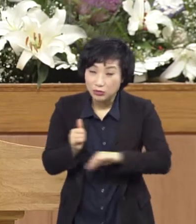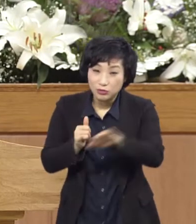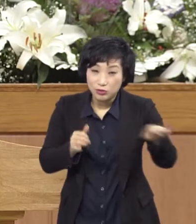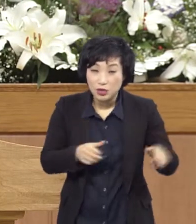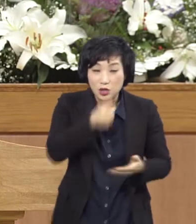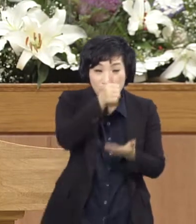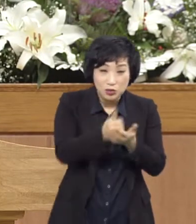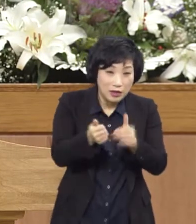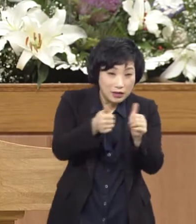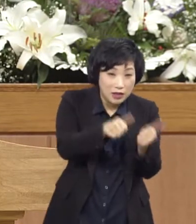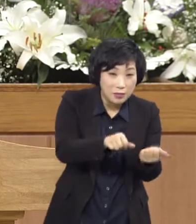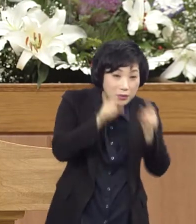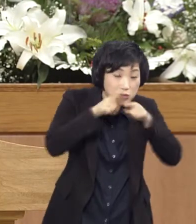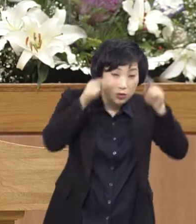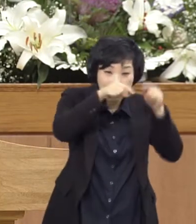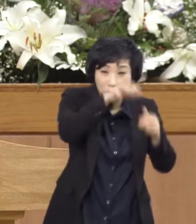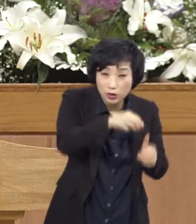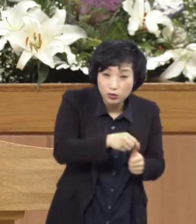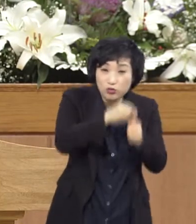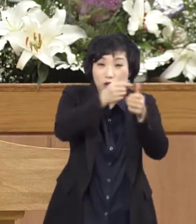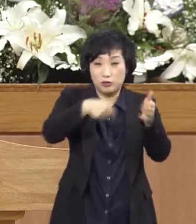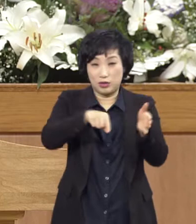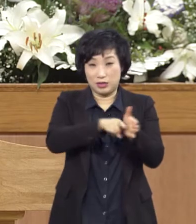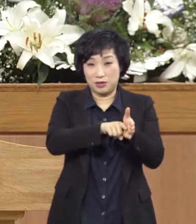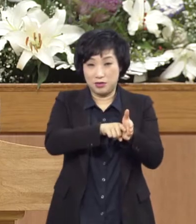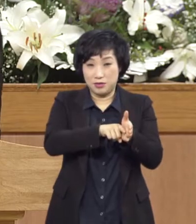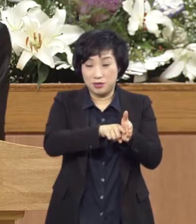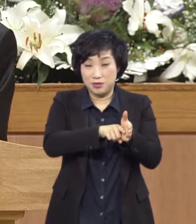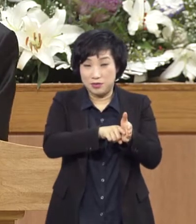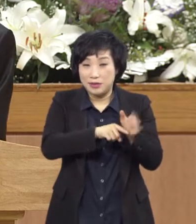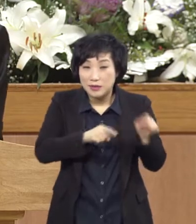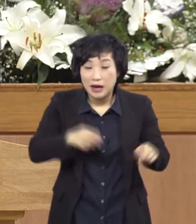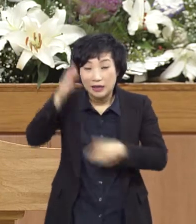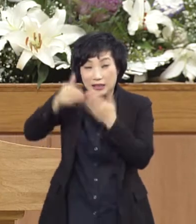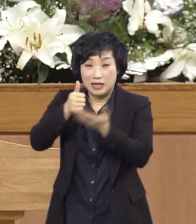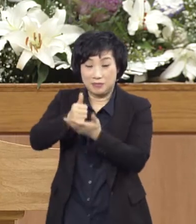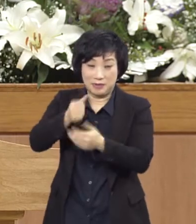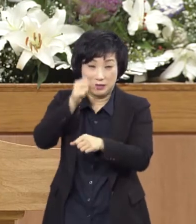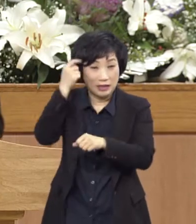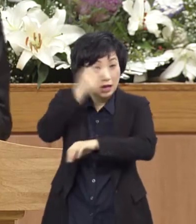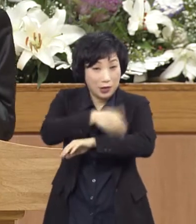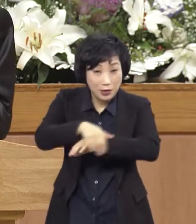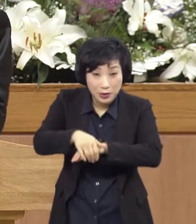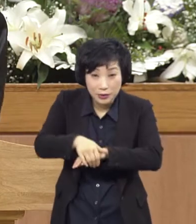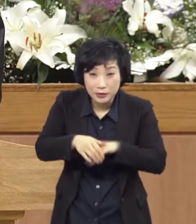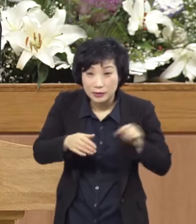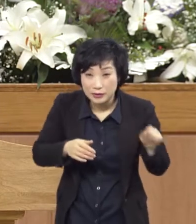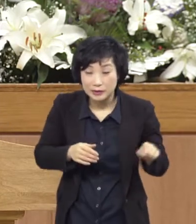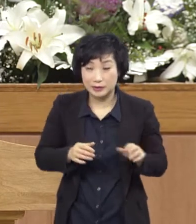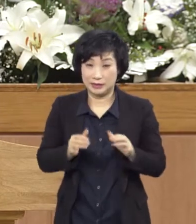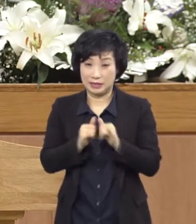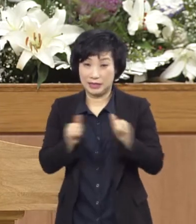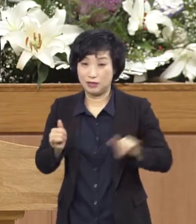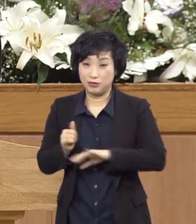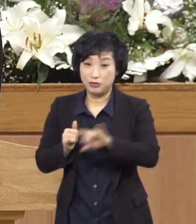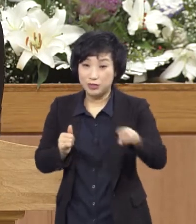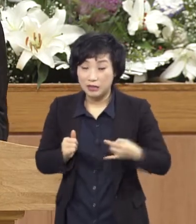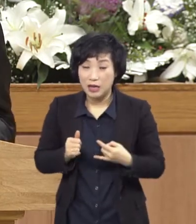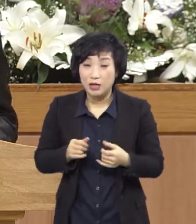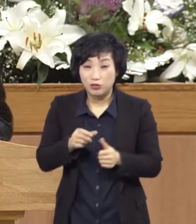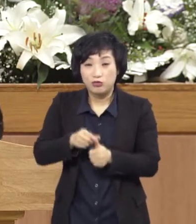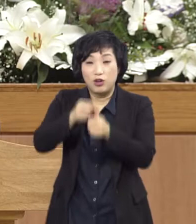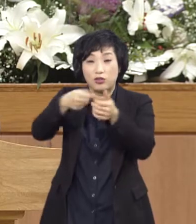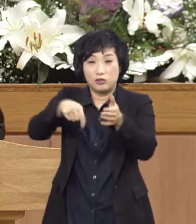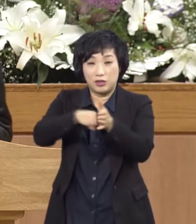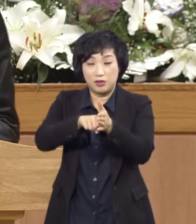죄와 사망과 지옥에서 구원하시겠다고는 하나님의 섭리로 우리 인간에게